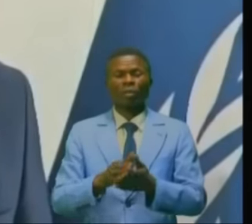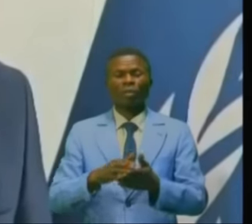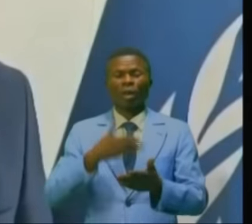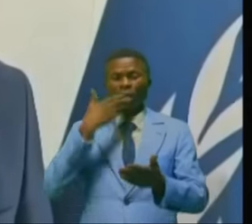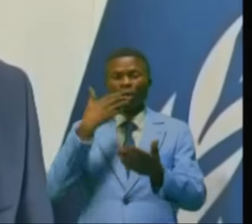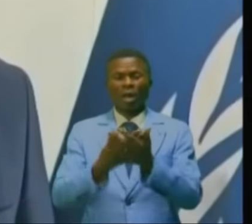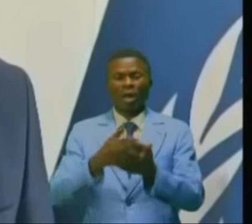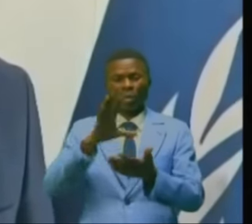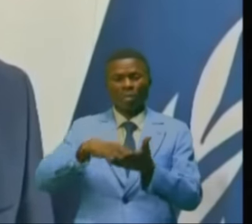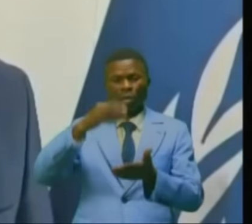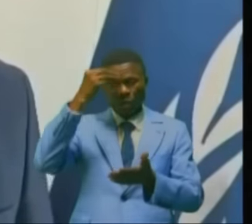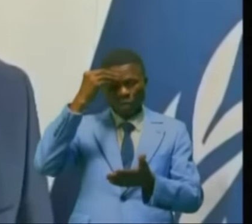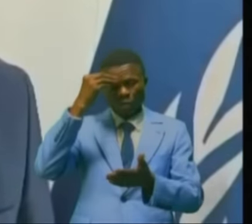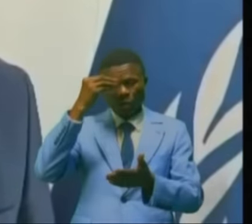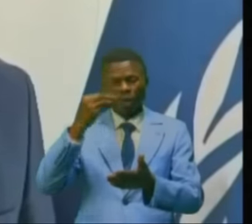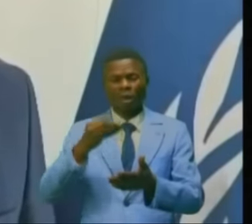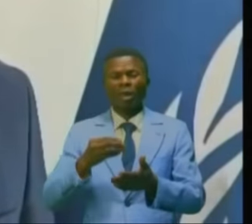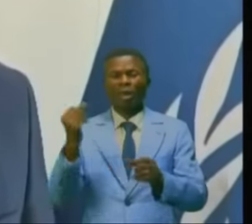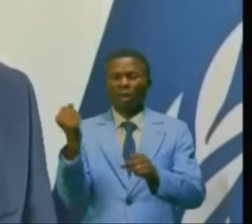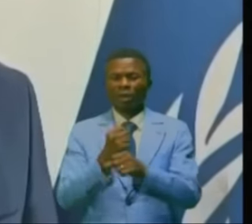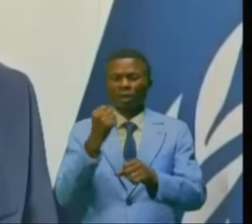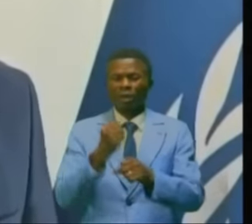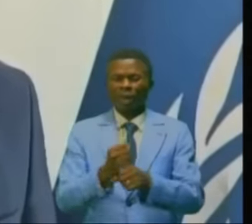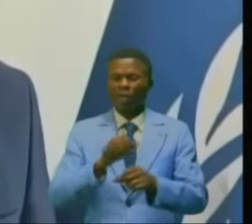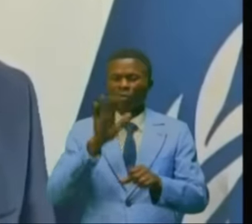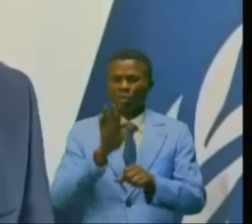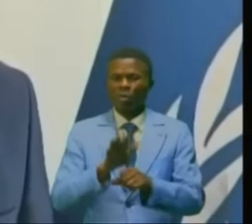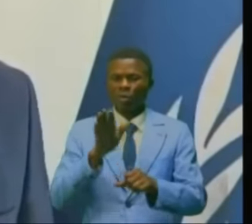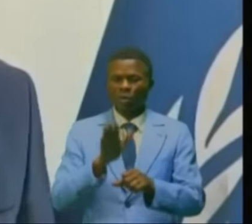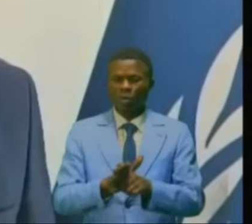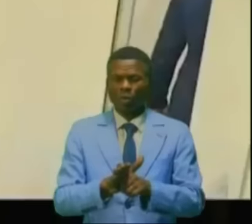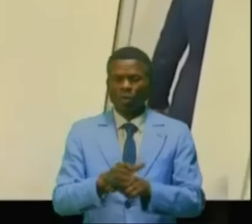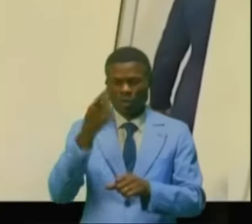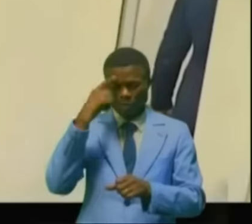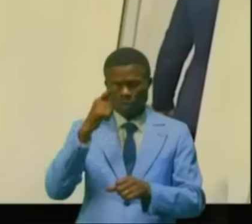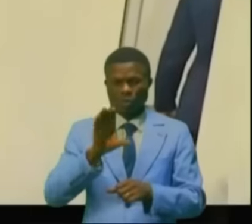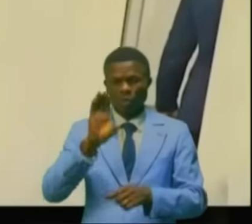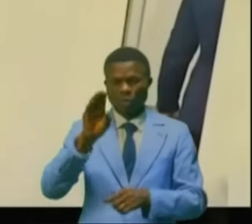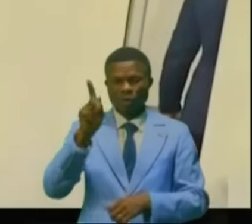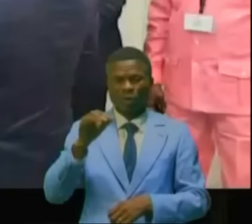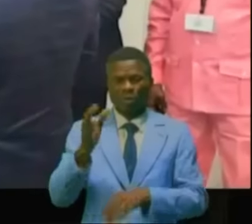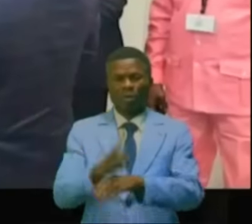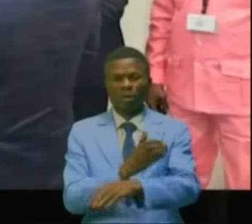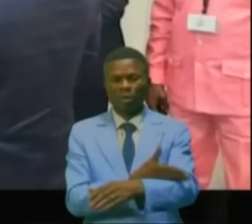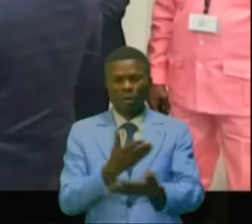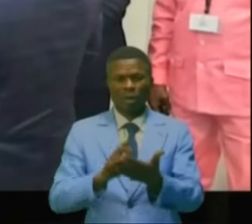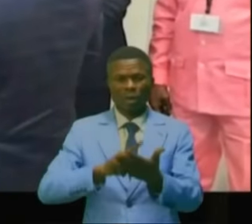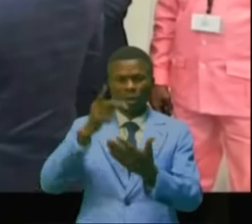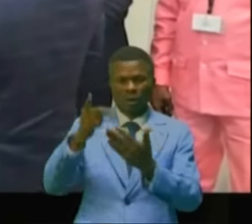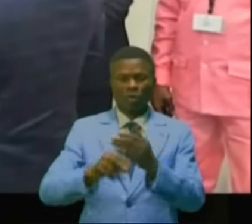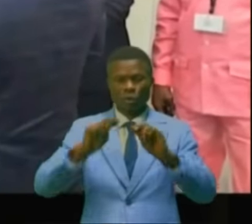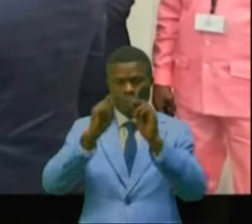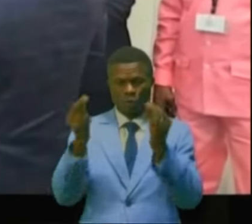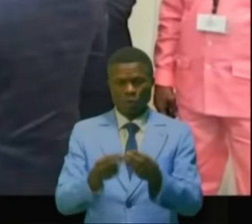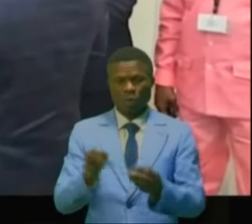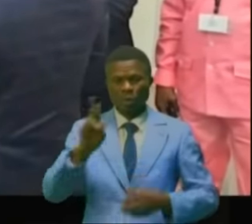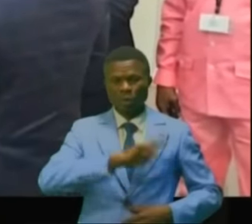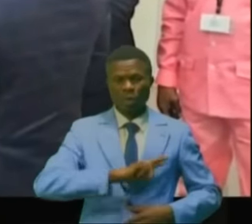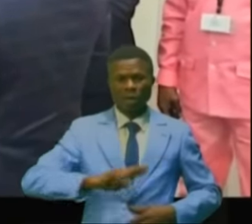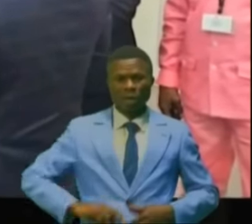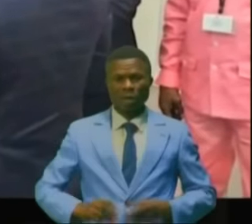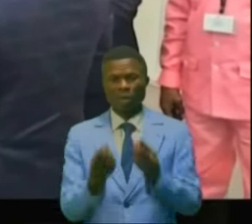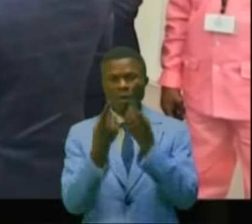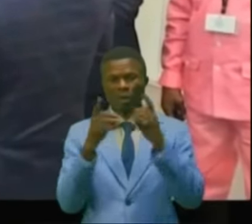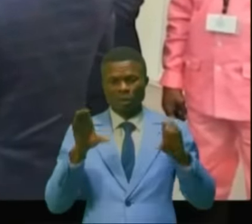des acteurs coopérants très actifs avec la CPI. Dans l'agenda de la délégation de la République démocratique